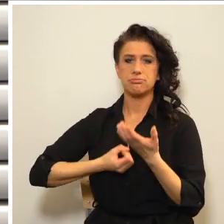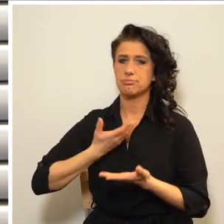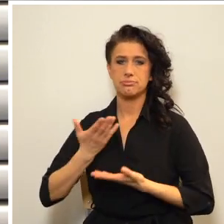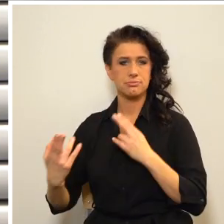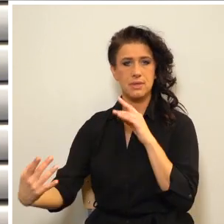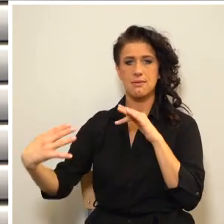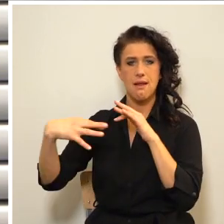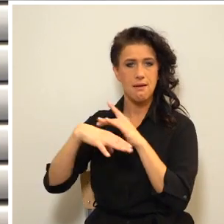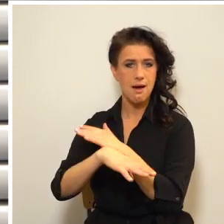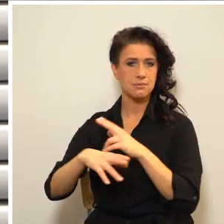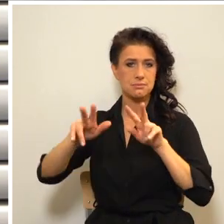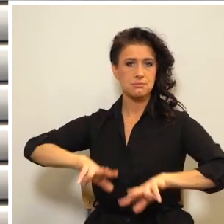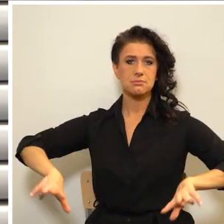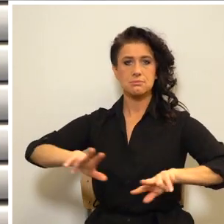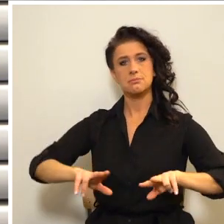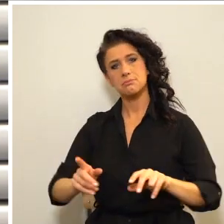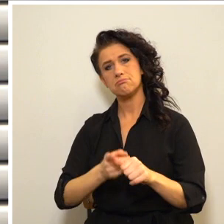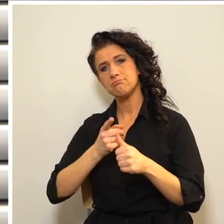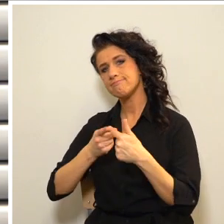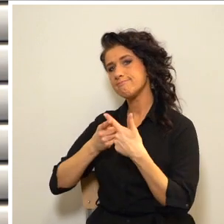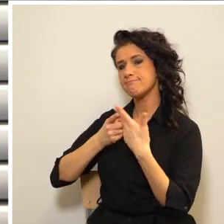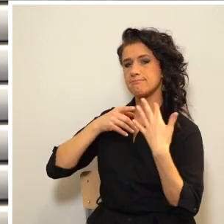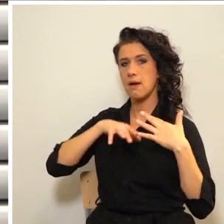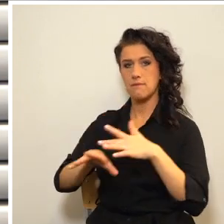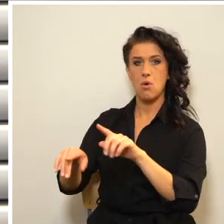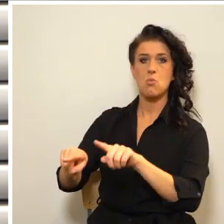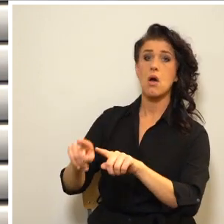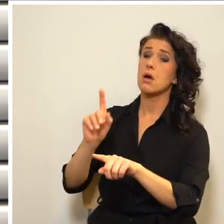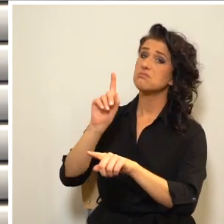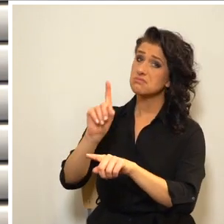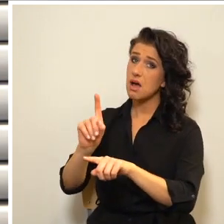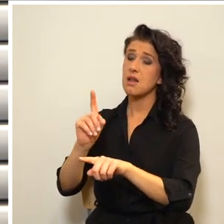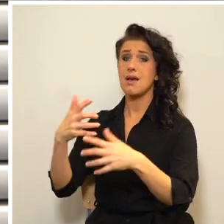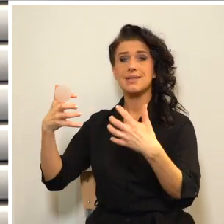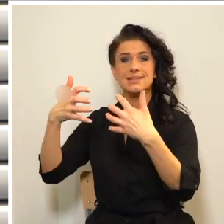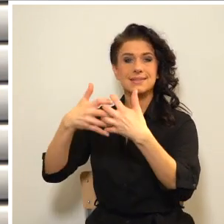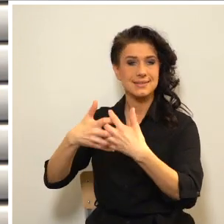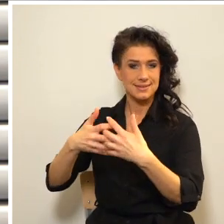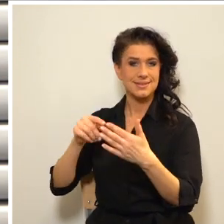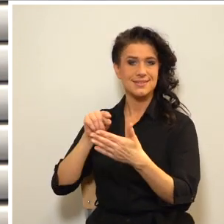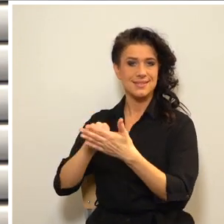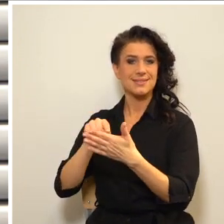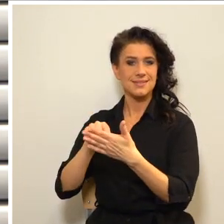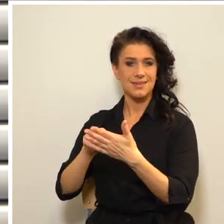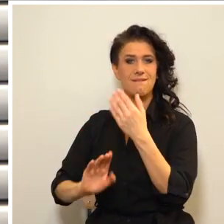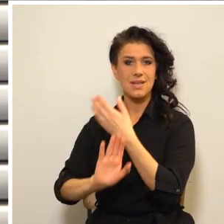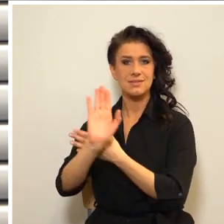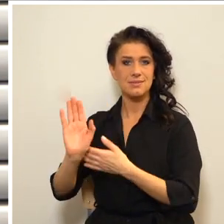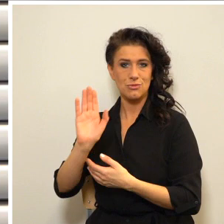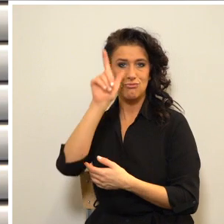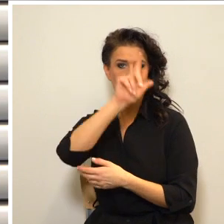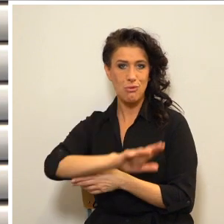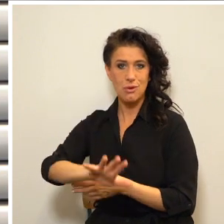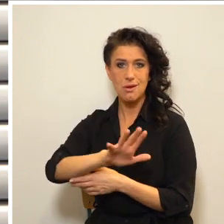relacji rodzinnych No jednak większe większy altruizm powiedzmy sobie ten sposób występuje w społeczeństwach